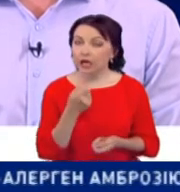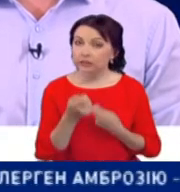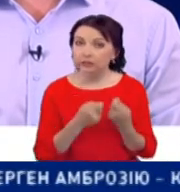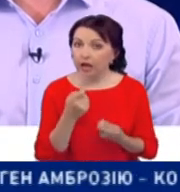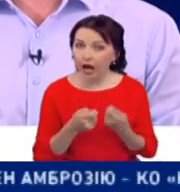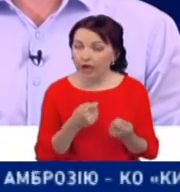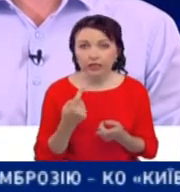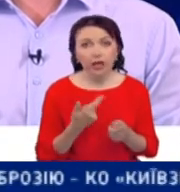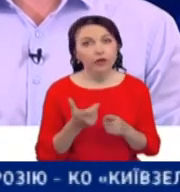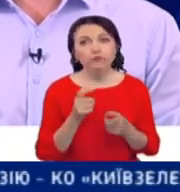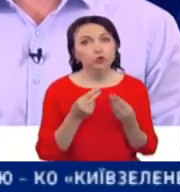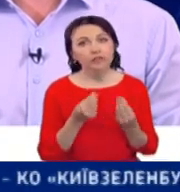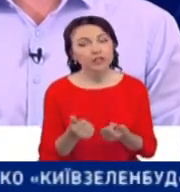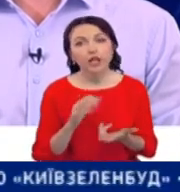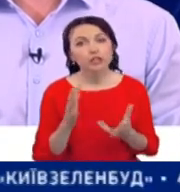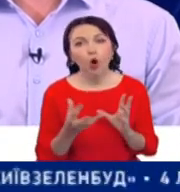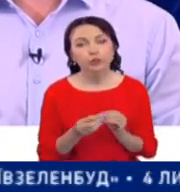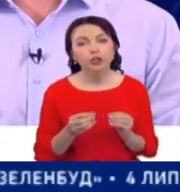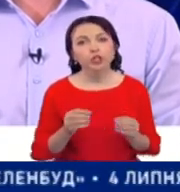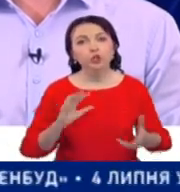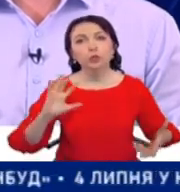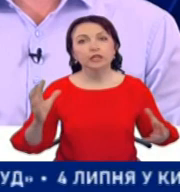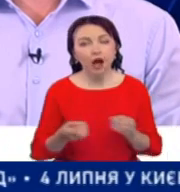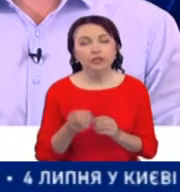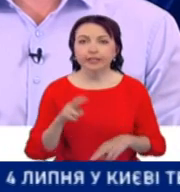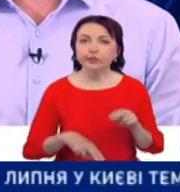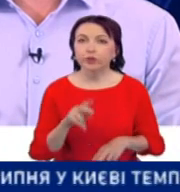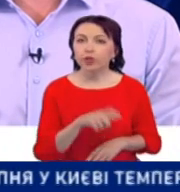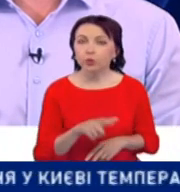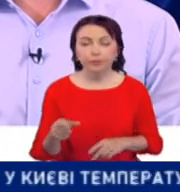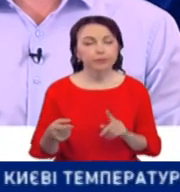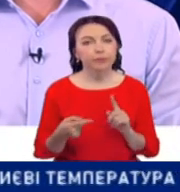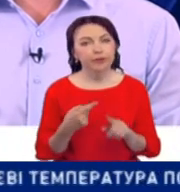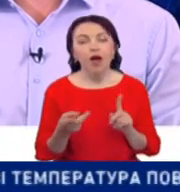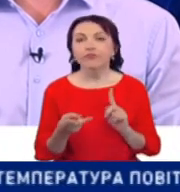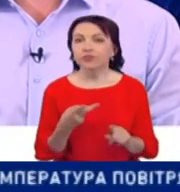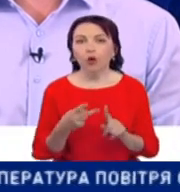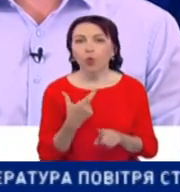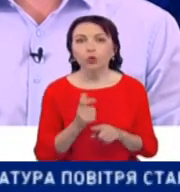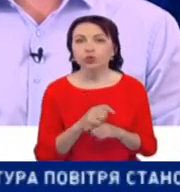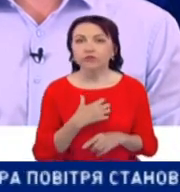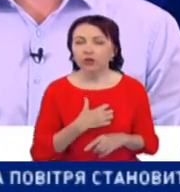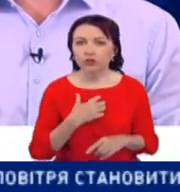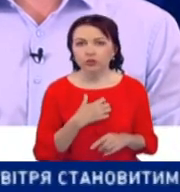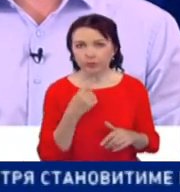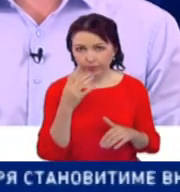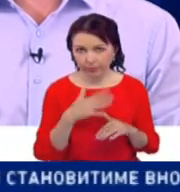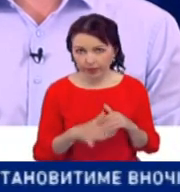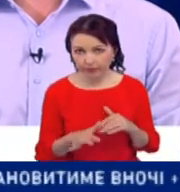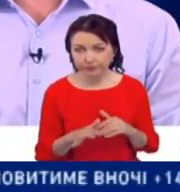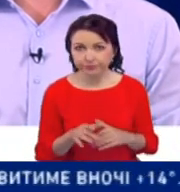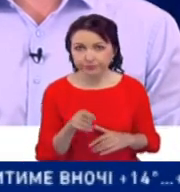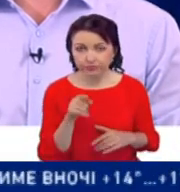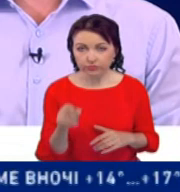все влияет на общий результат и на настроение людей. Это первое. Второе, очень важно, вы понимаете, он